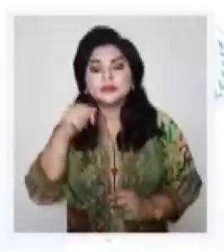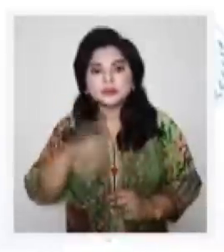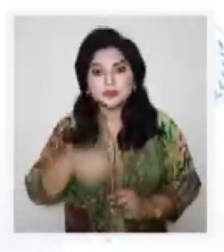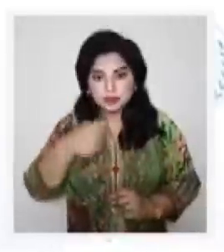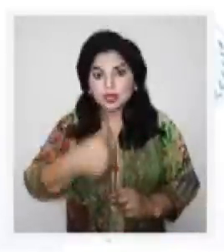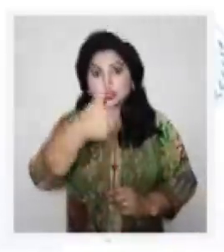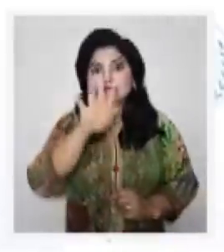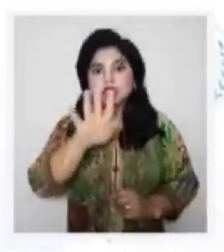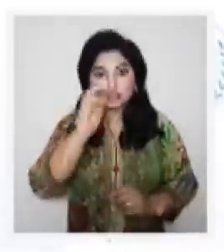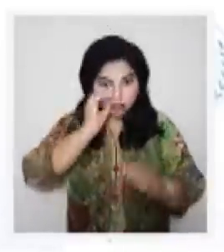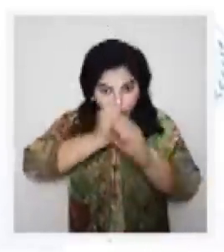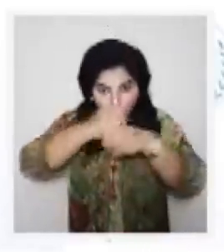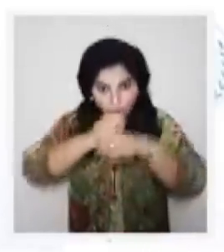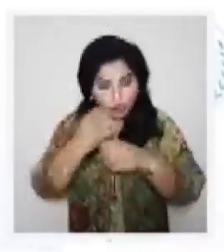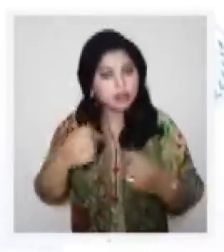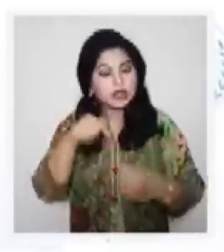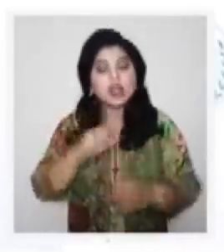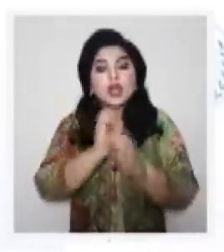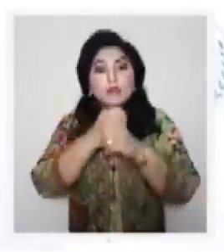আপনাদের সামনে হাজির হয়েছি।